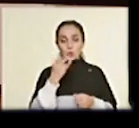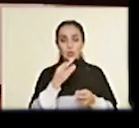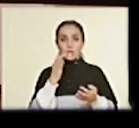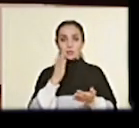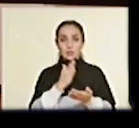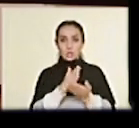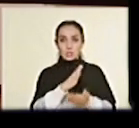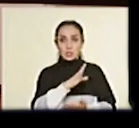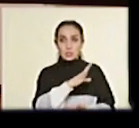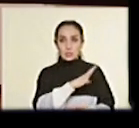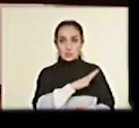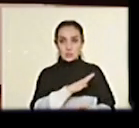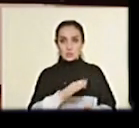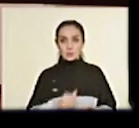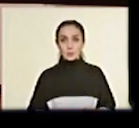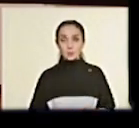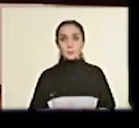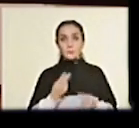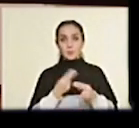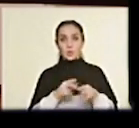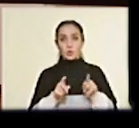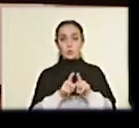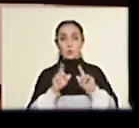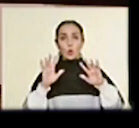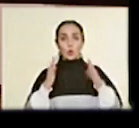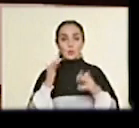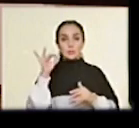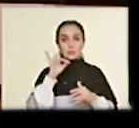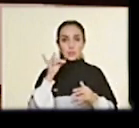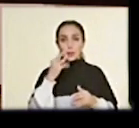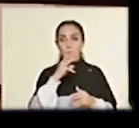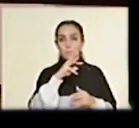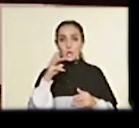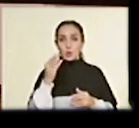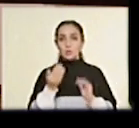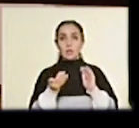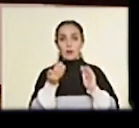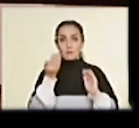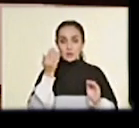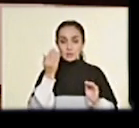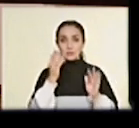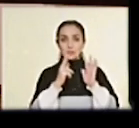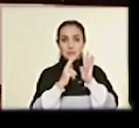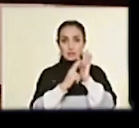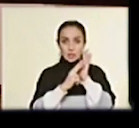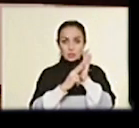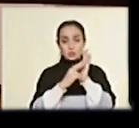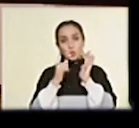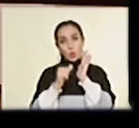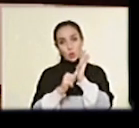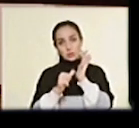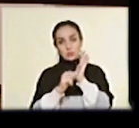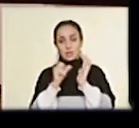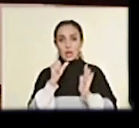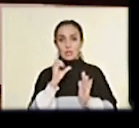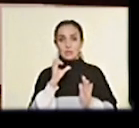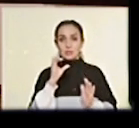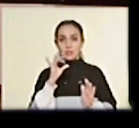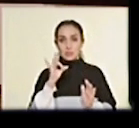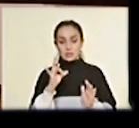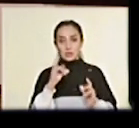tashkil qilishgan ekan. Ushbu hodisa tarixda miloddan avvalgi 8-6